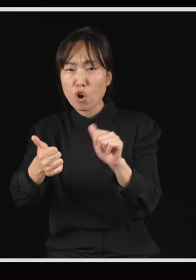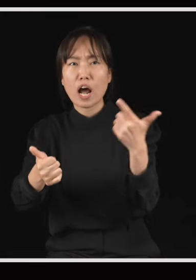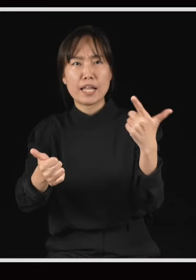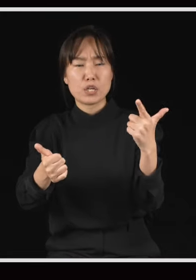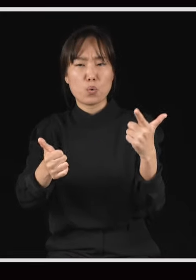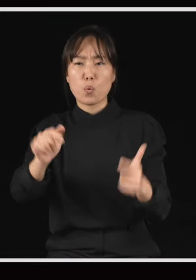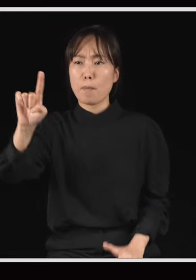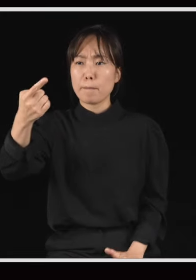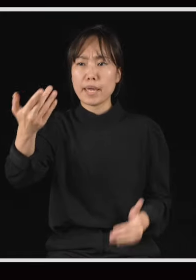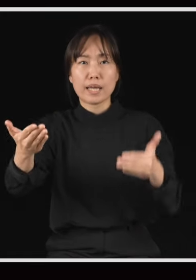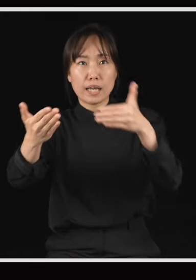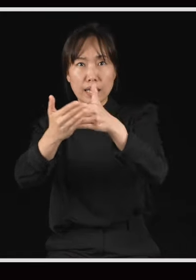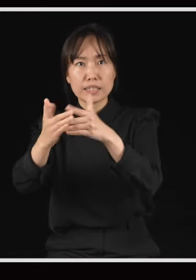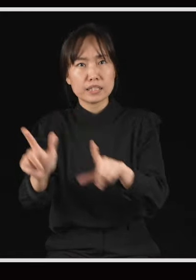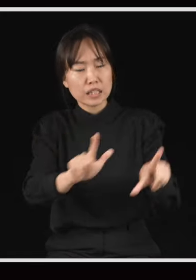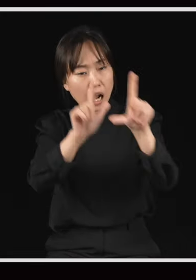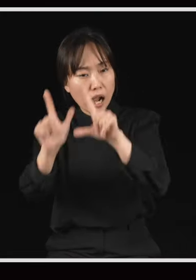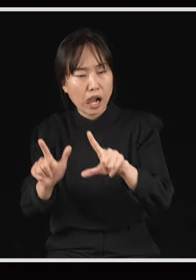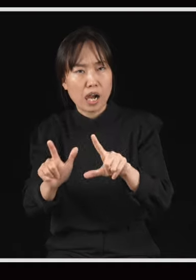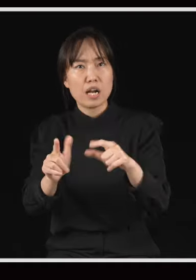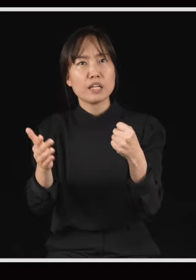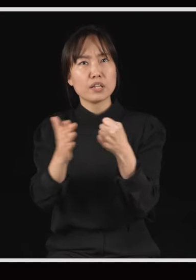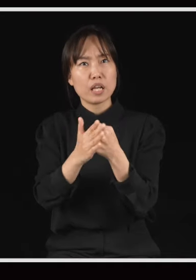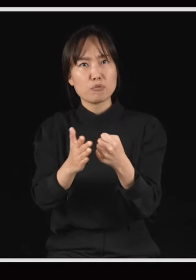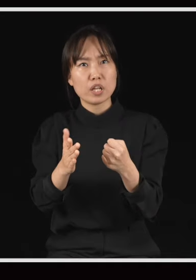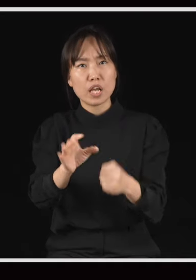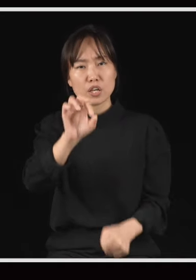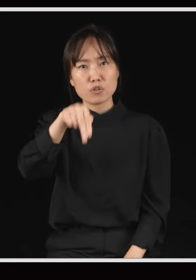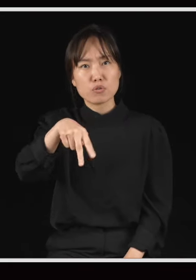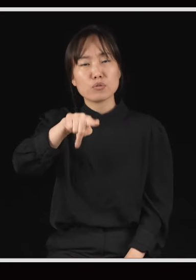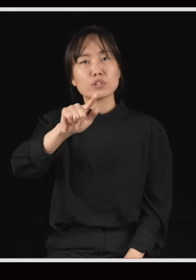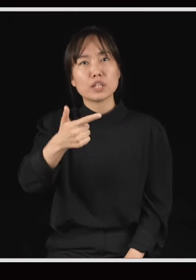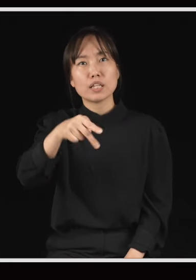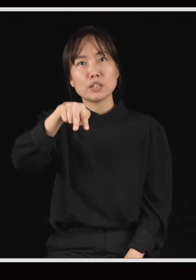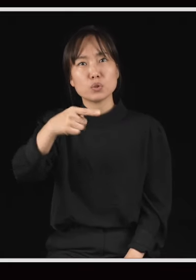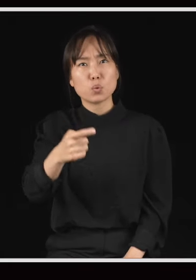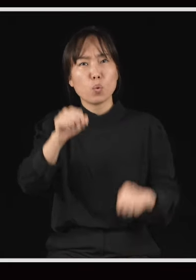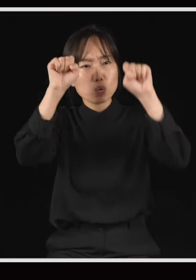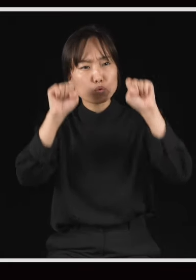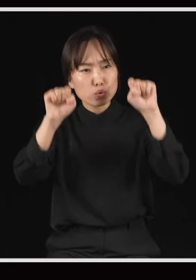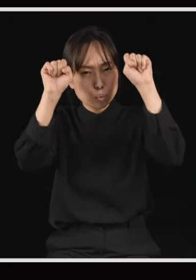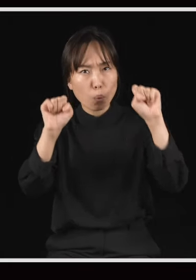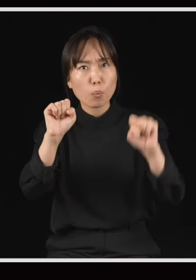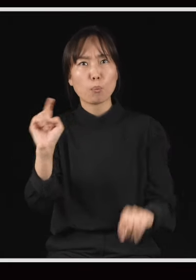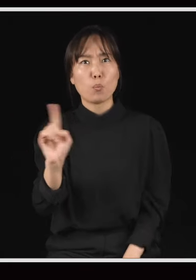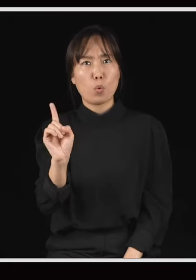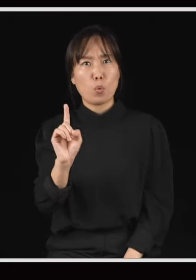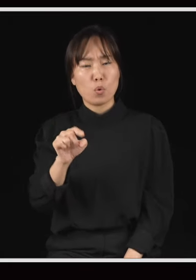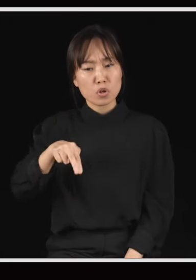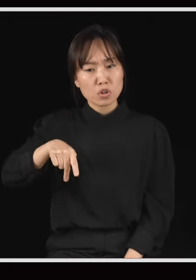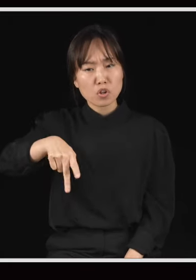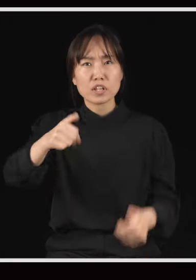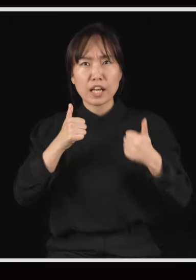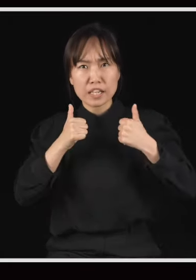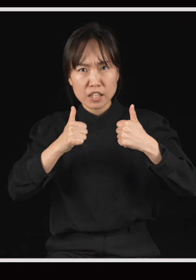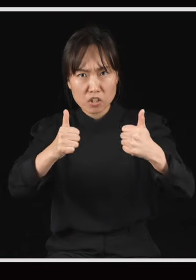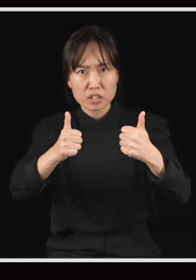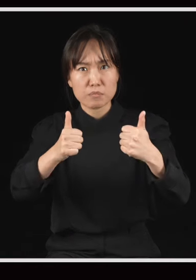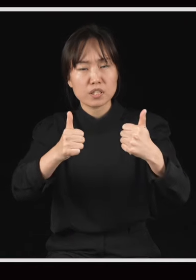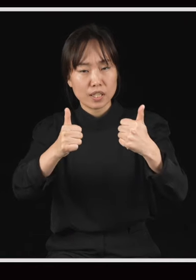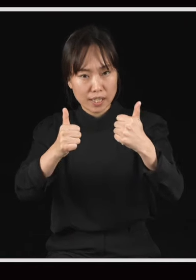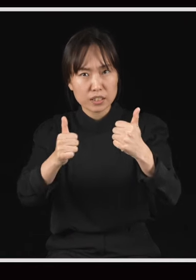게 아니고 100년을 살아야 되기 때문에, 그렇게 살기 위해서는 보통 걸으면은 유산소 운동 컴포넌트가